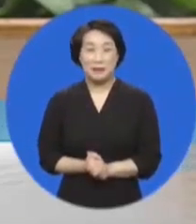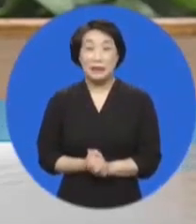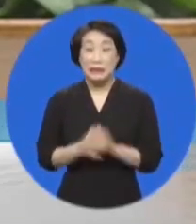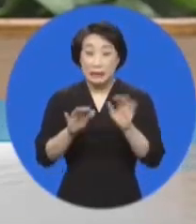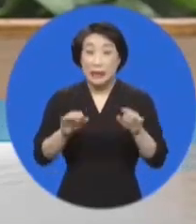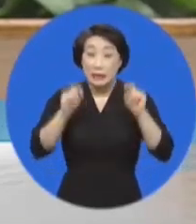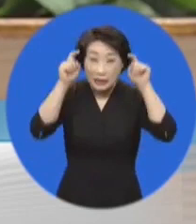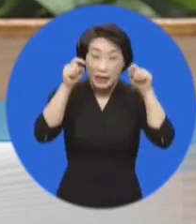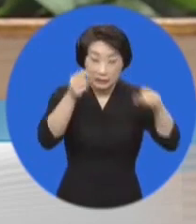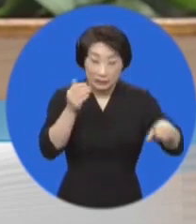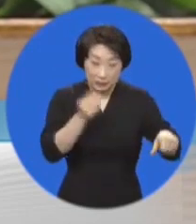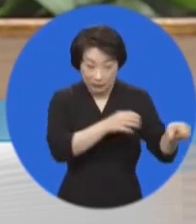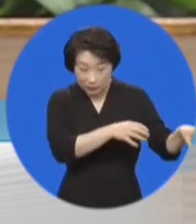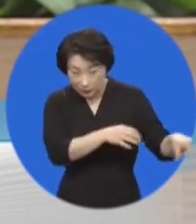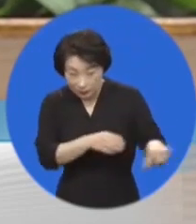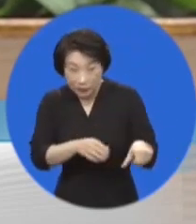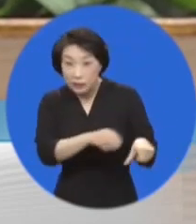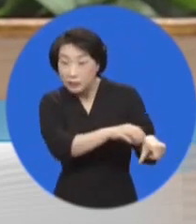양을 잡아도